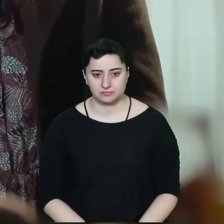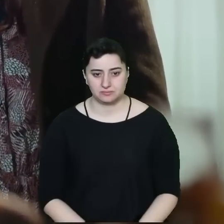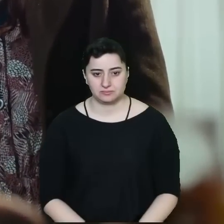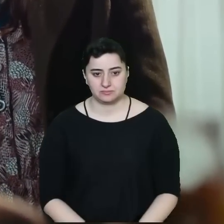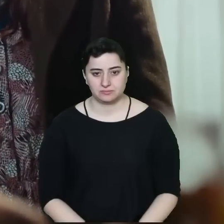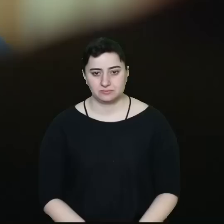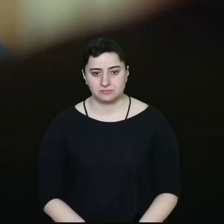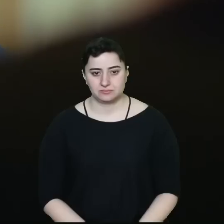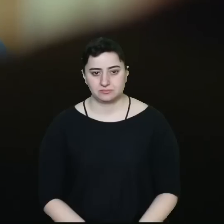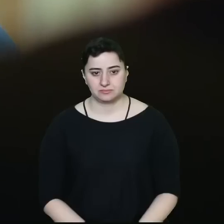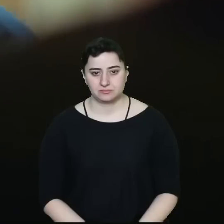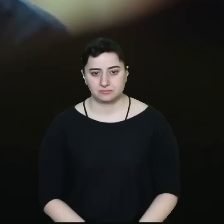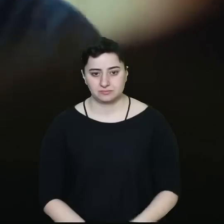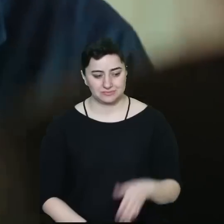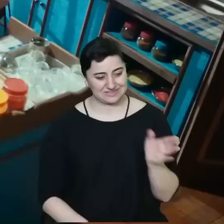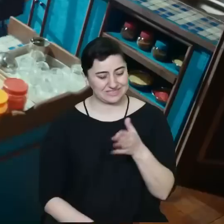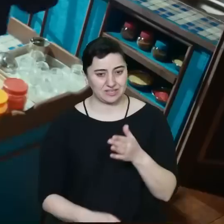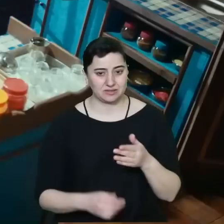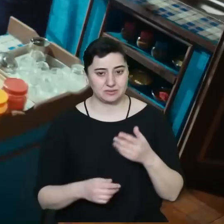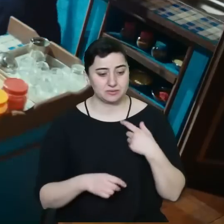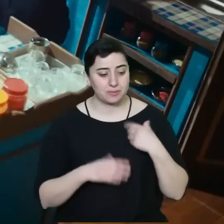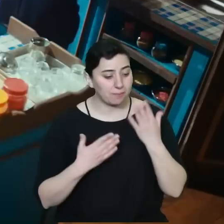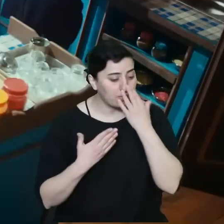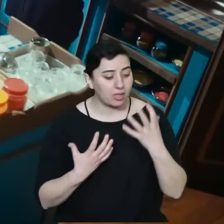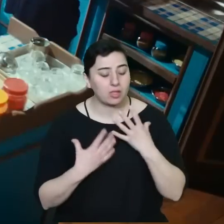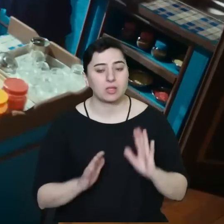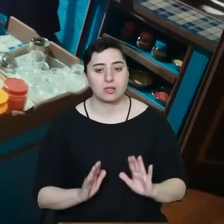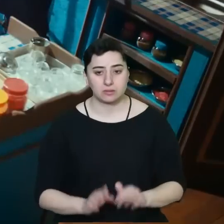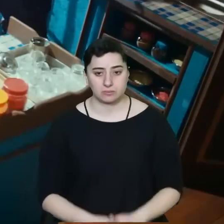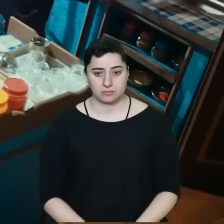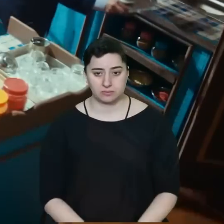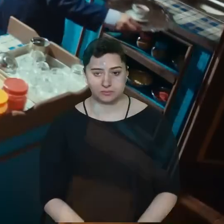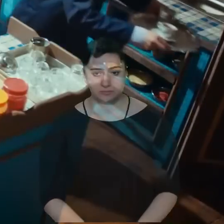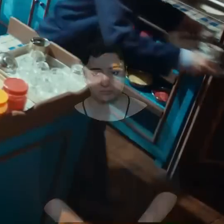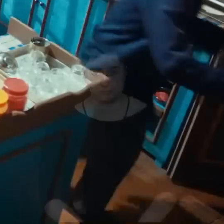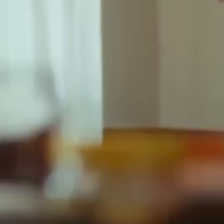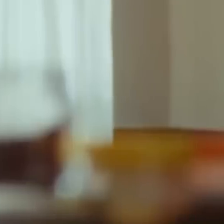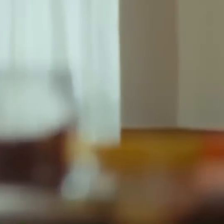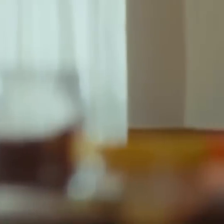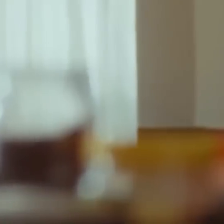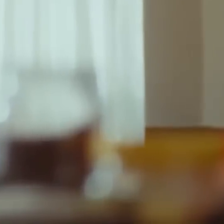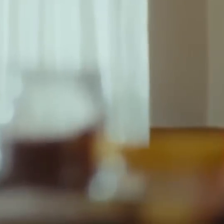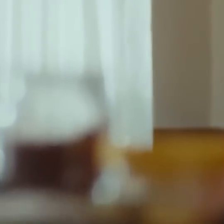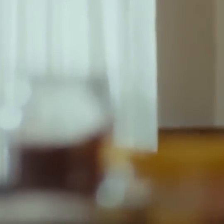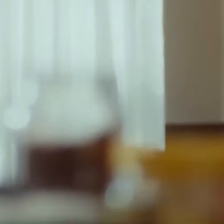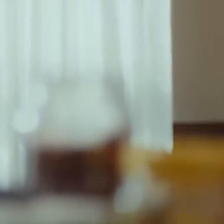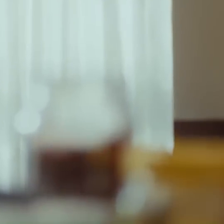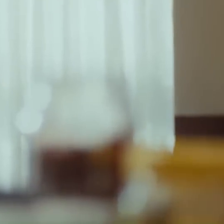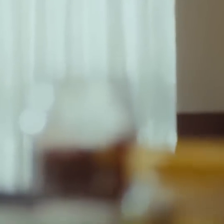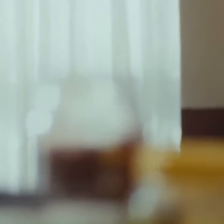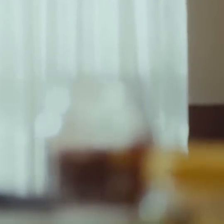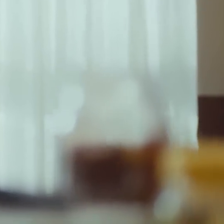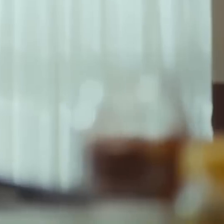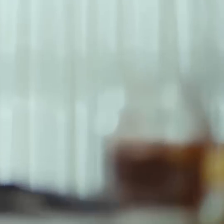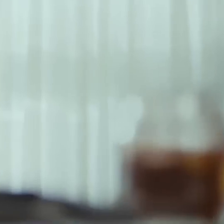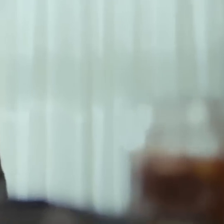Emine şaşkın bakıyor fincana. Çekil Emine, çekil, eyleme beni. Kahveyi tepsiye koyup bir koşu götürdü. Emine keyifle ardından